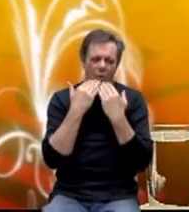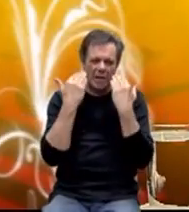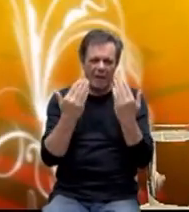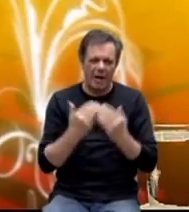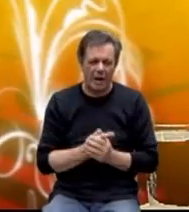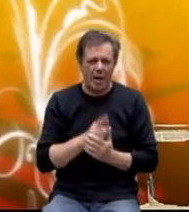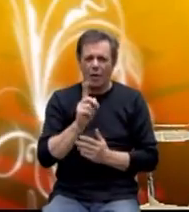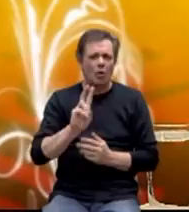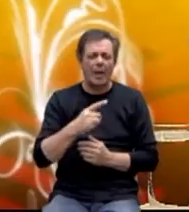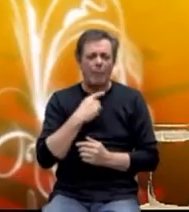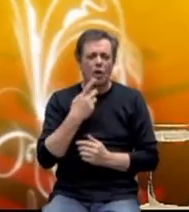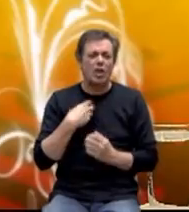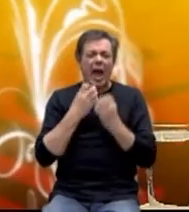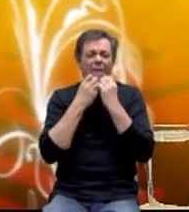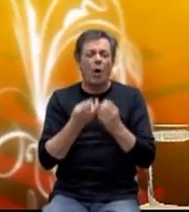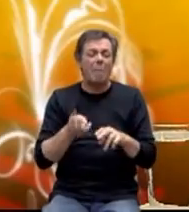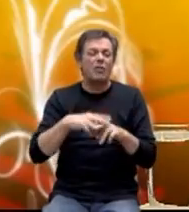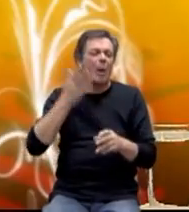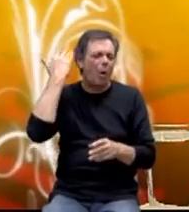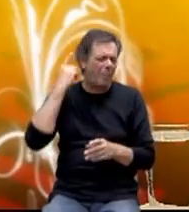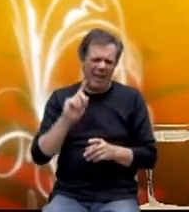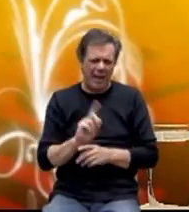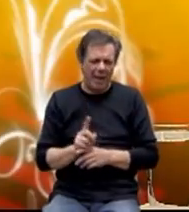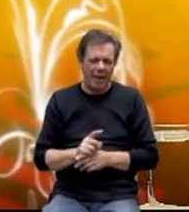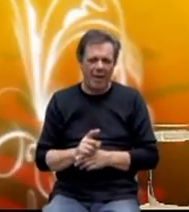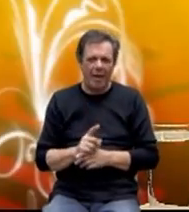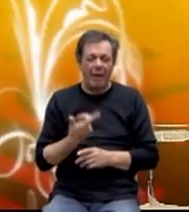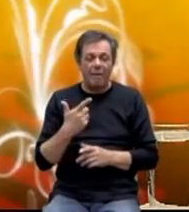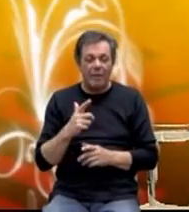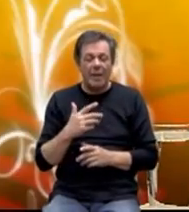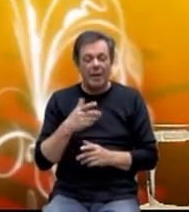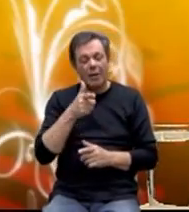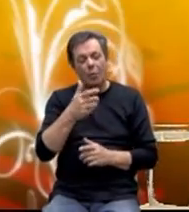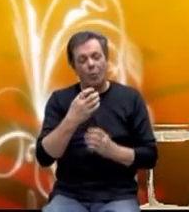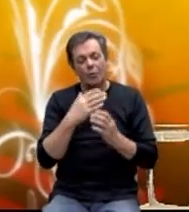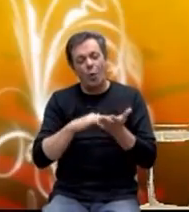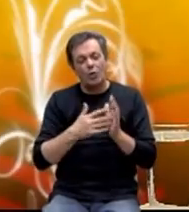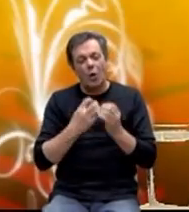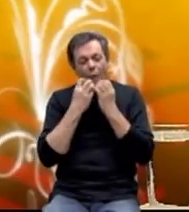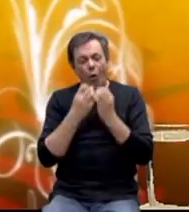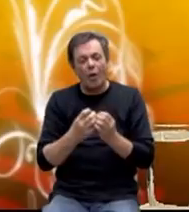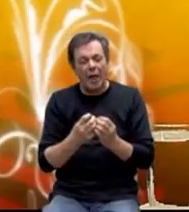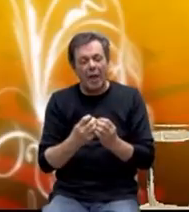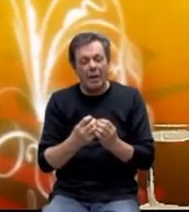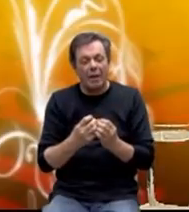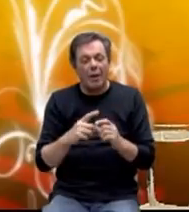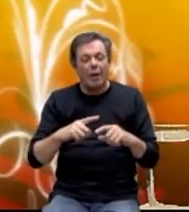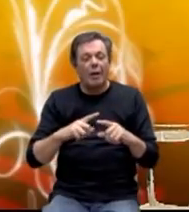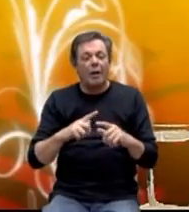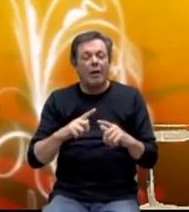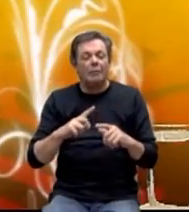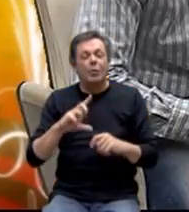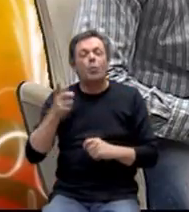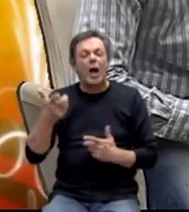se to ne može reći, ja je volim više nego prije. Vi je drugačije sad volite. Vi je volite kao svog stvaratelja.